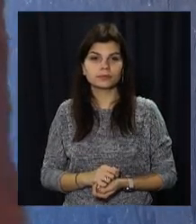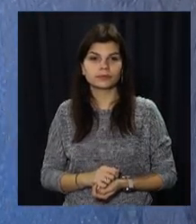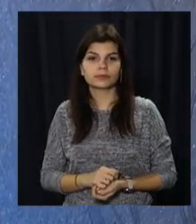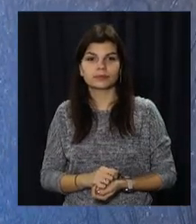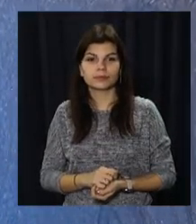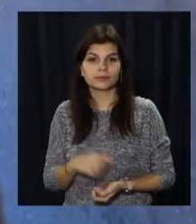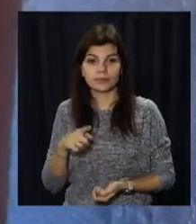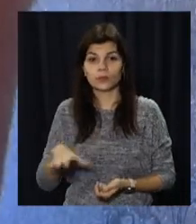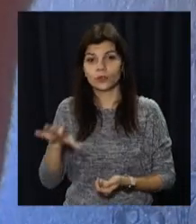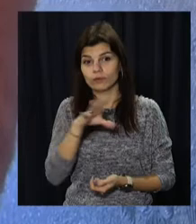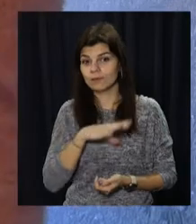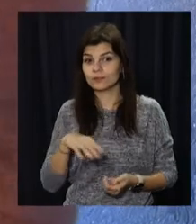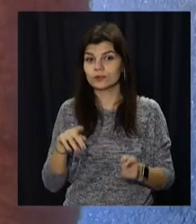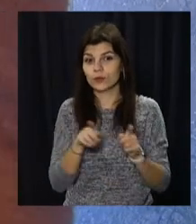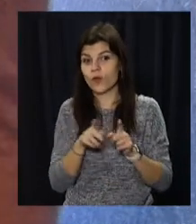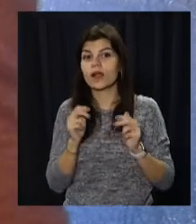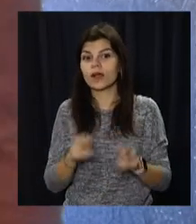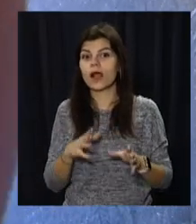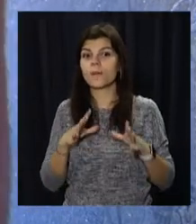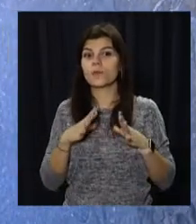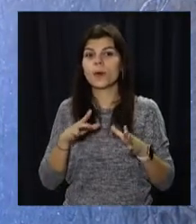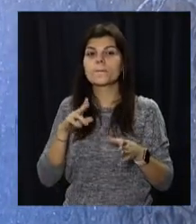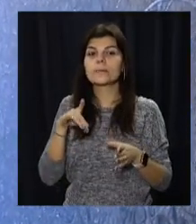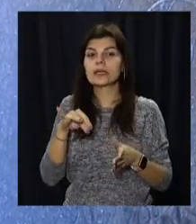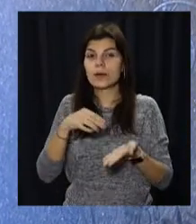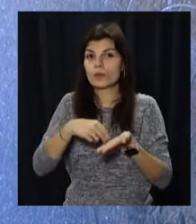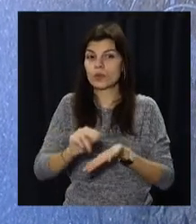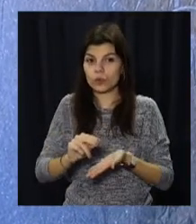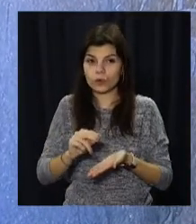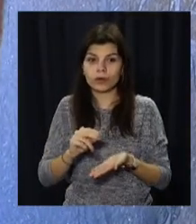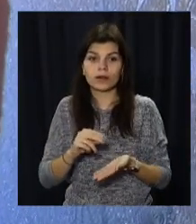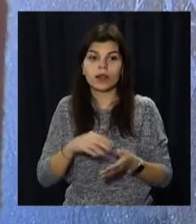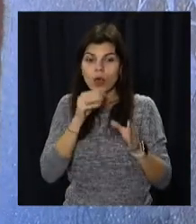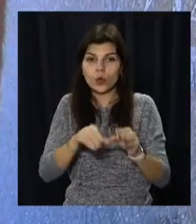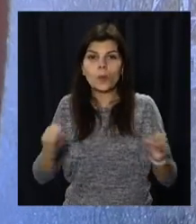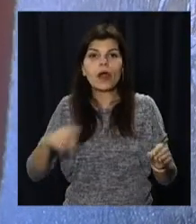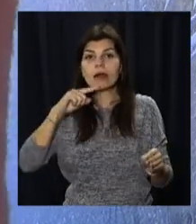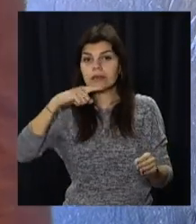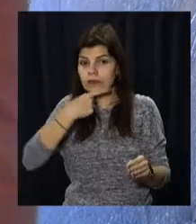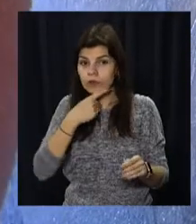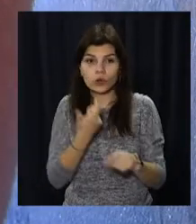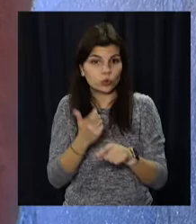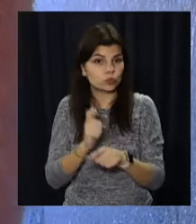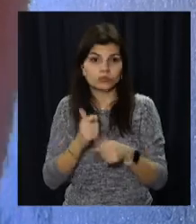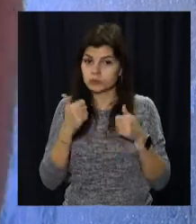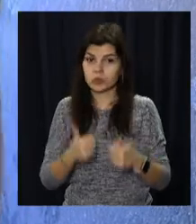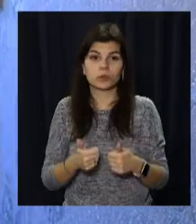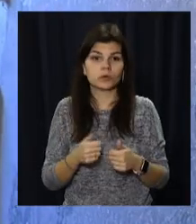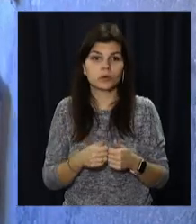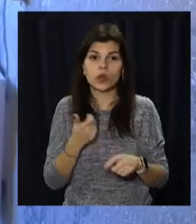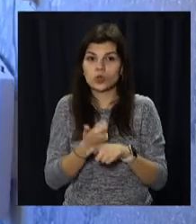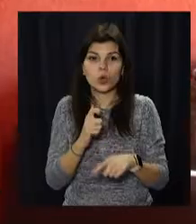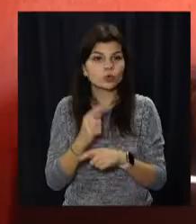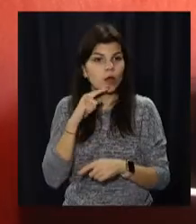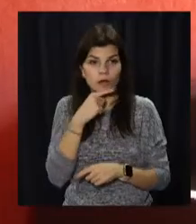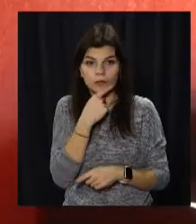Тут також все, як було при покупці. Автономне отоплення. Дуже добре. Дуже